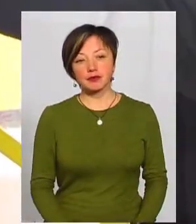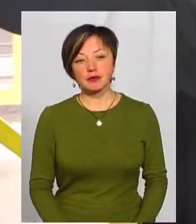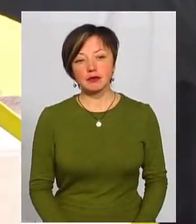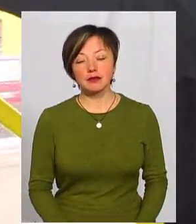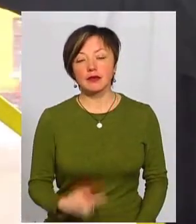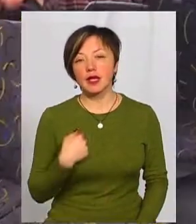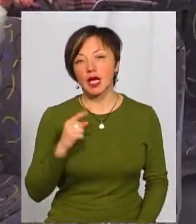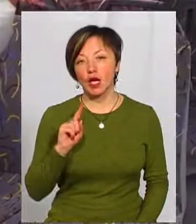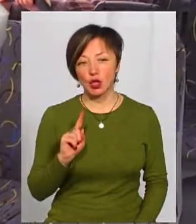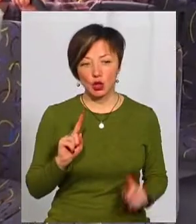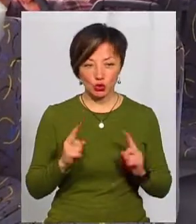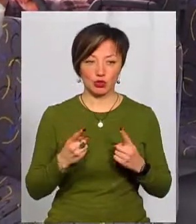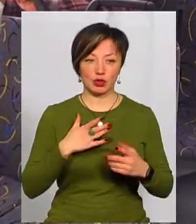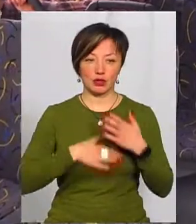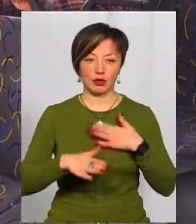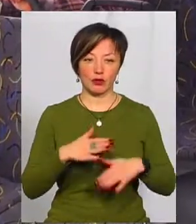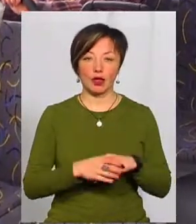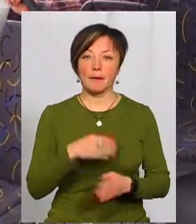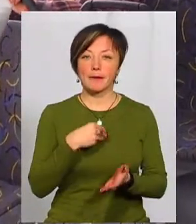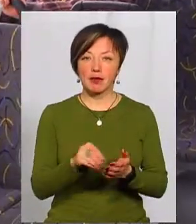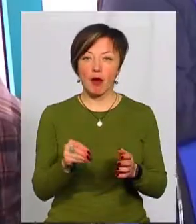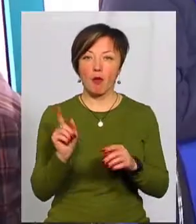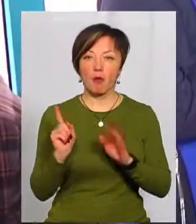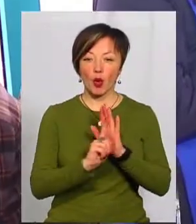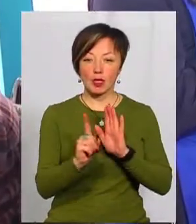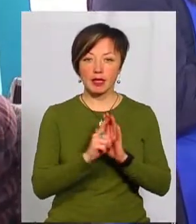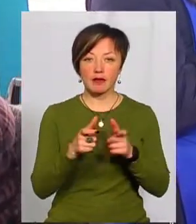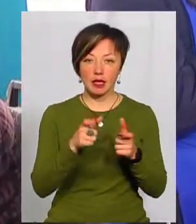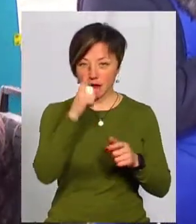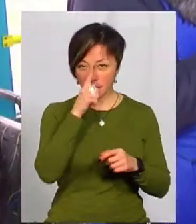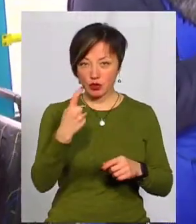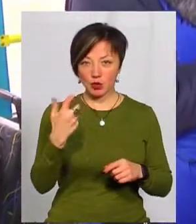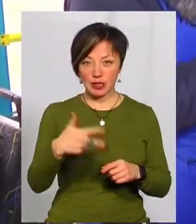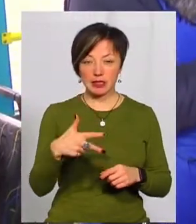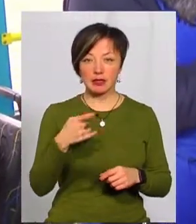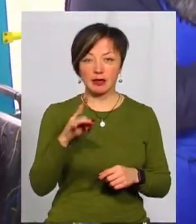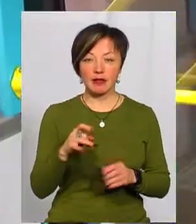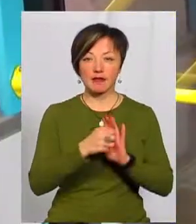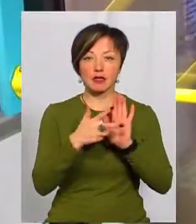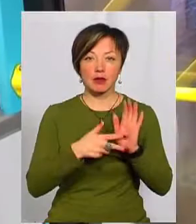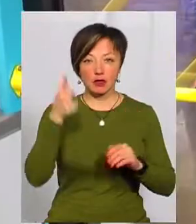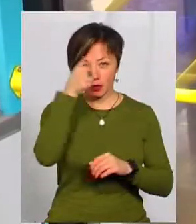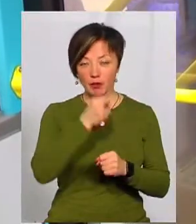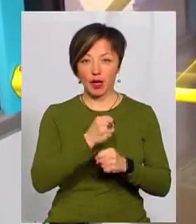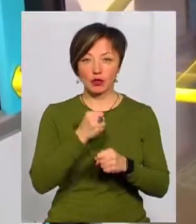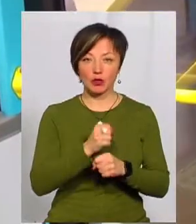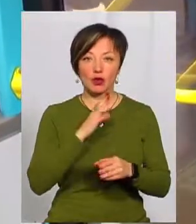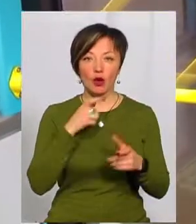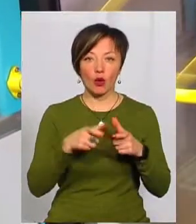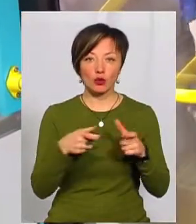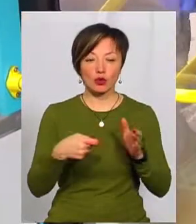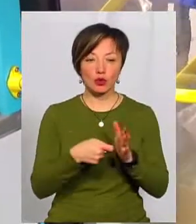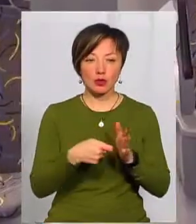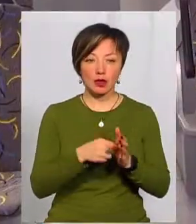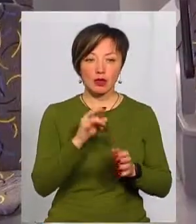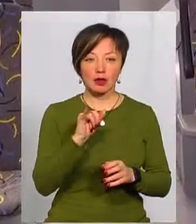Тобто я дуже задоволений. Олег Ліпчинський придбав проїзний квиток на місяць за 130 гривень. 18 років працює кондукторкою. Раїса Попова